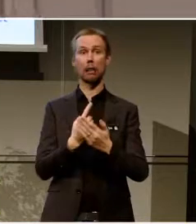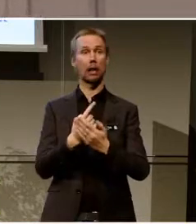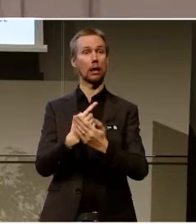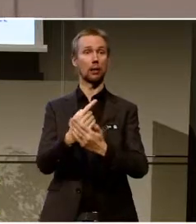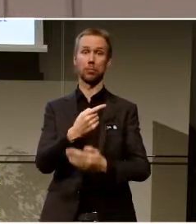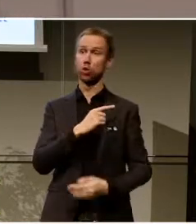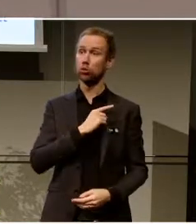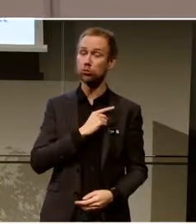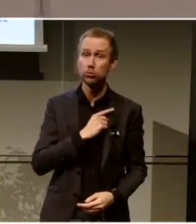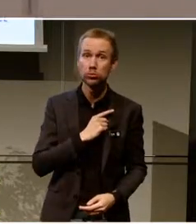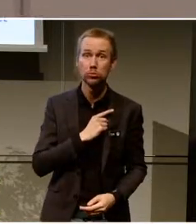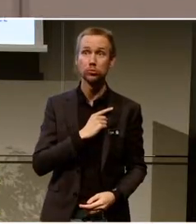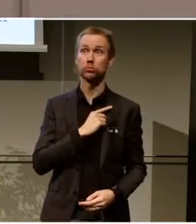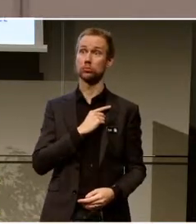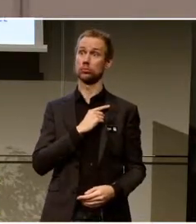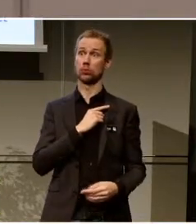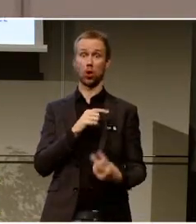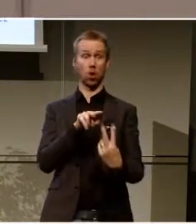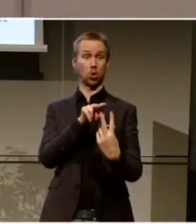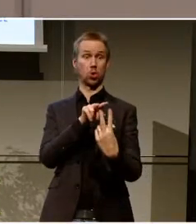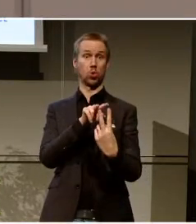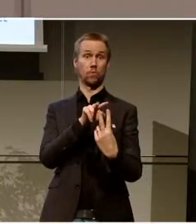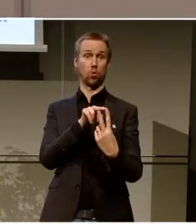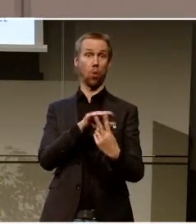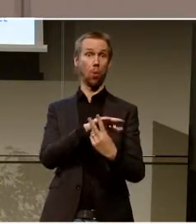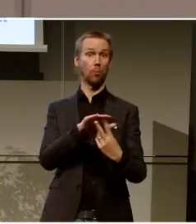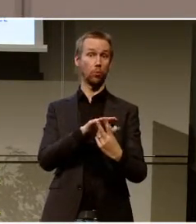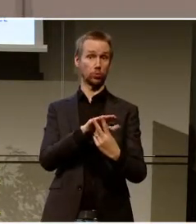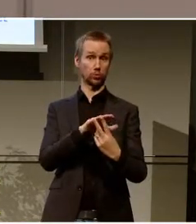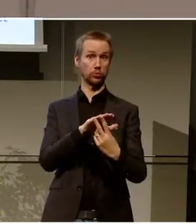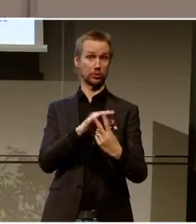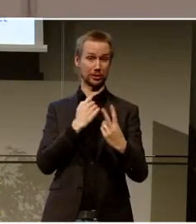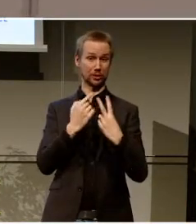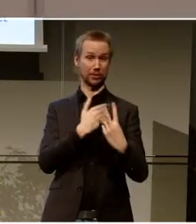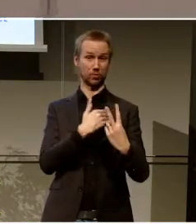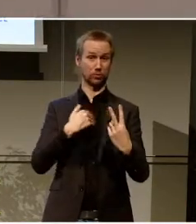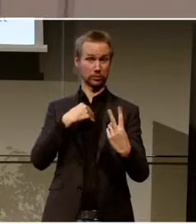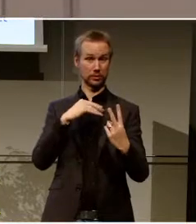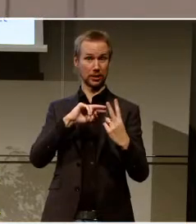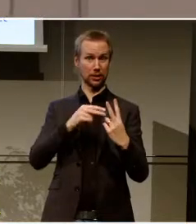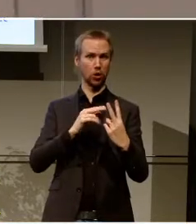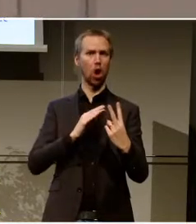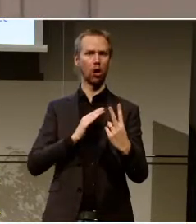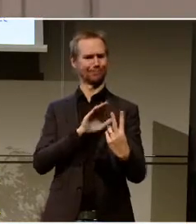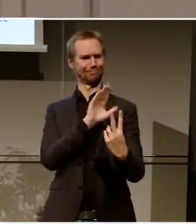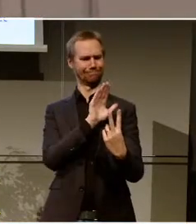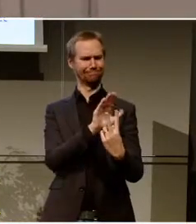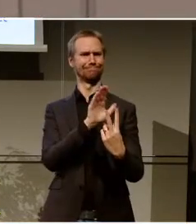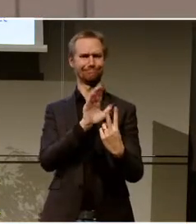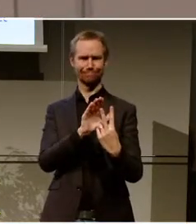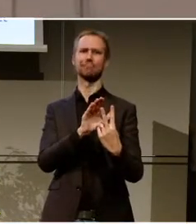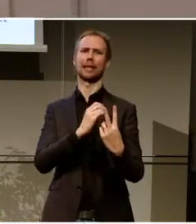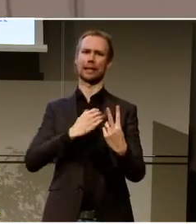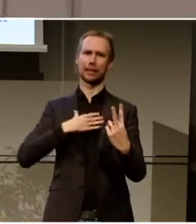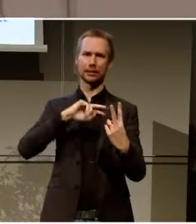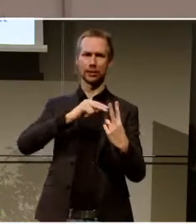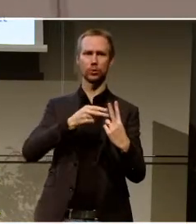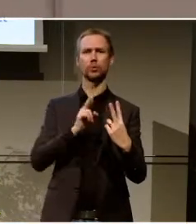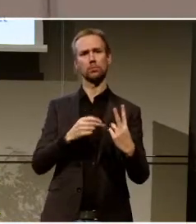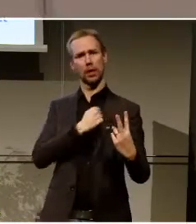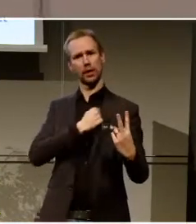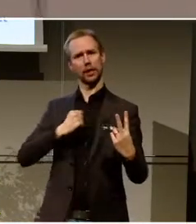så att två stycken av de områden som man pratar om i strategin har egna strategier som regeringen har antagit.